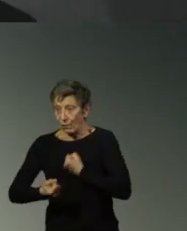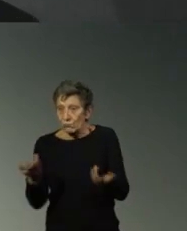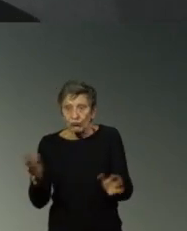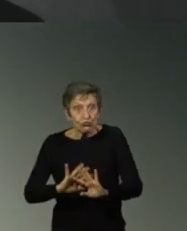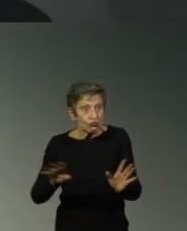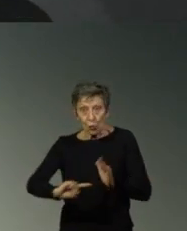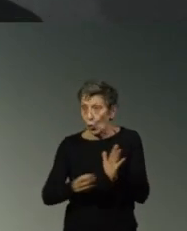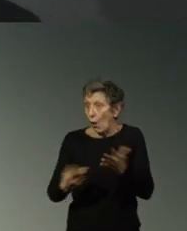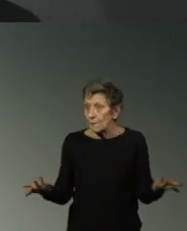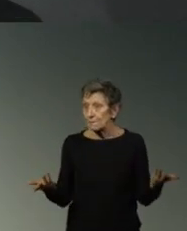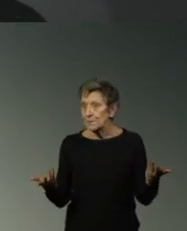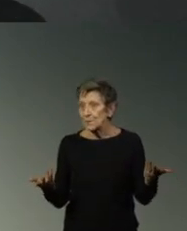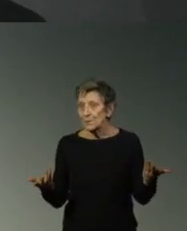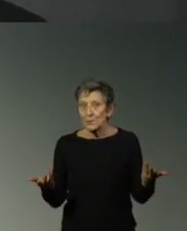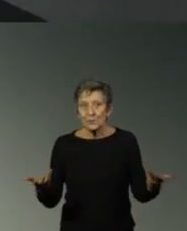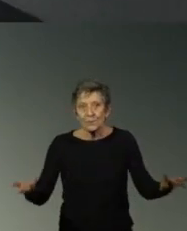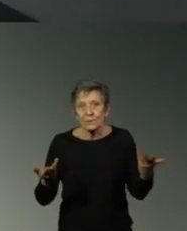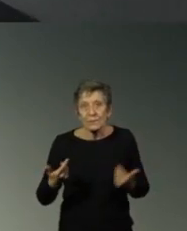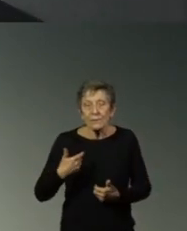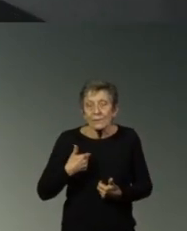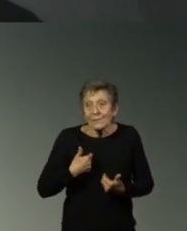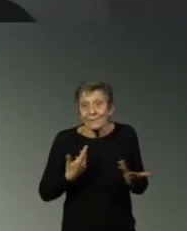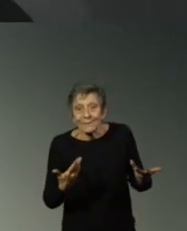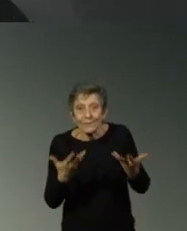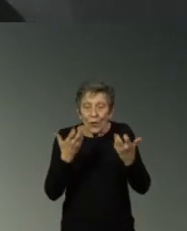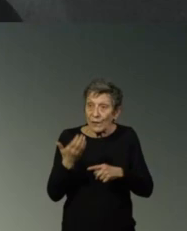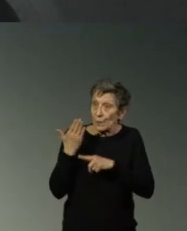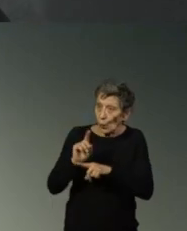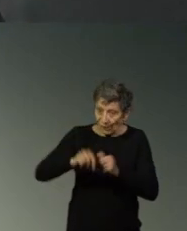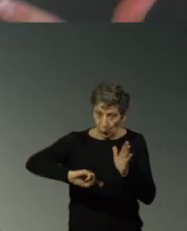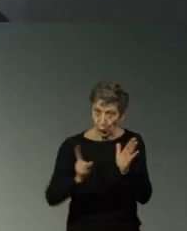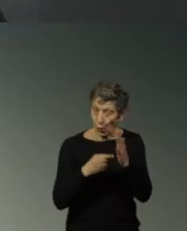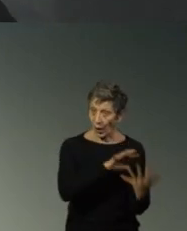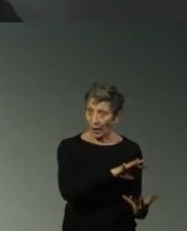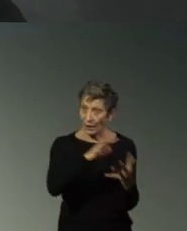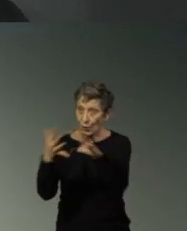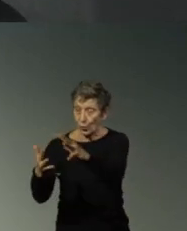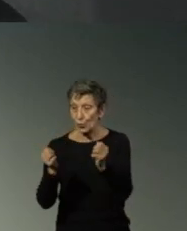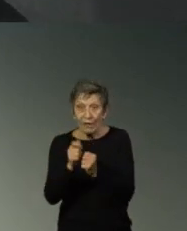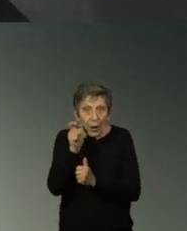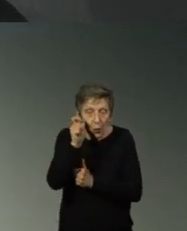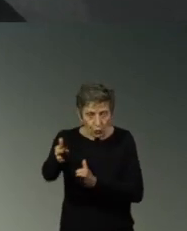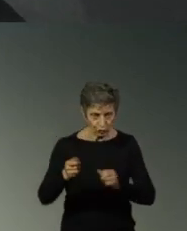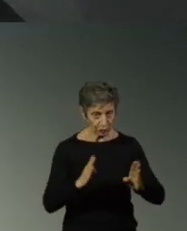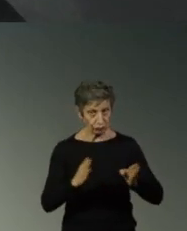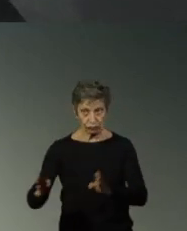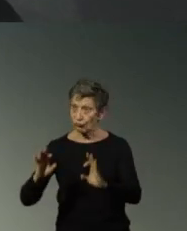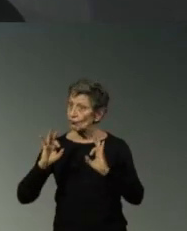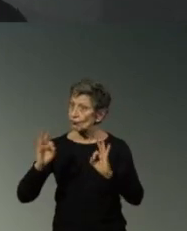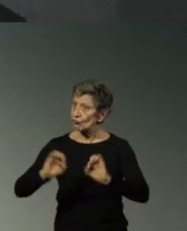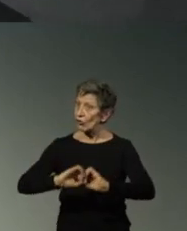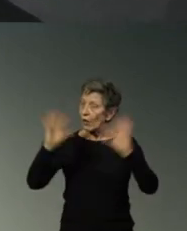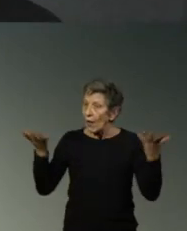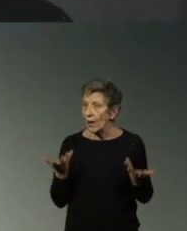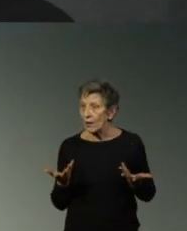montrer qu'il faut faire évoluer le droit, de façon hyper, je l'espère, logique et rationnelle, en fait, et même sans faire